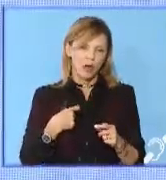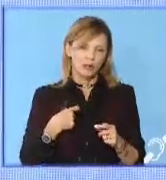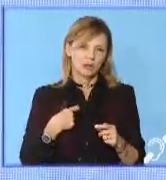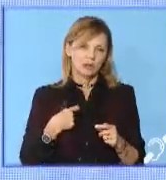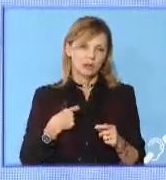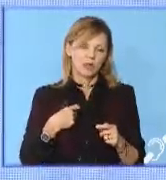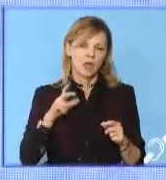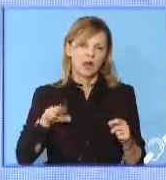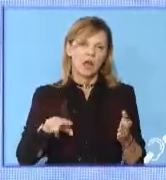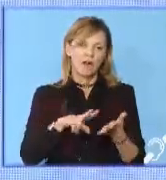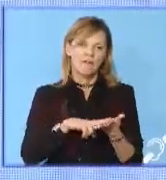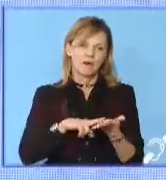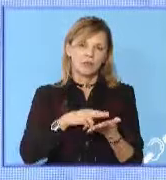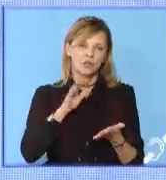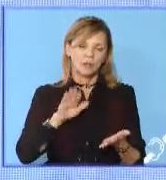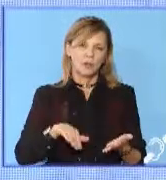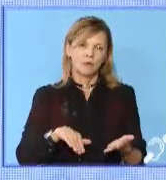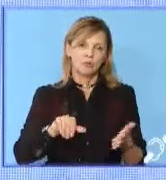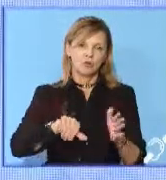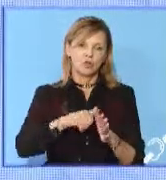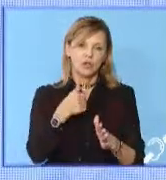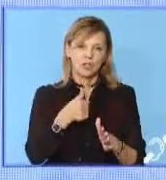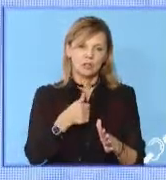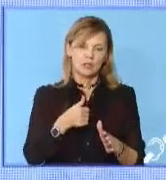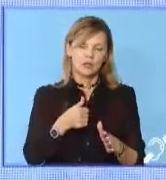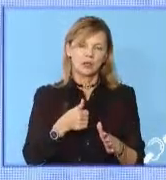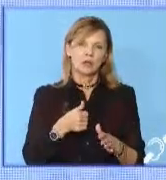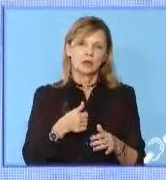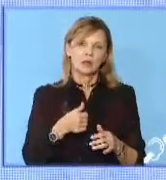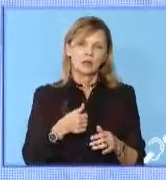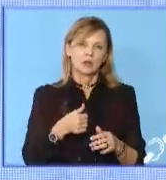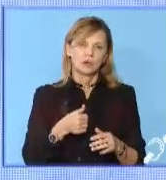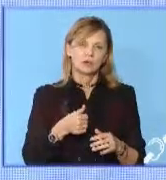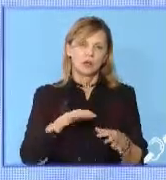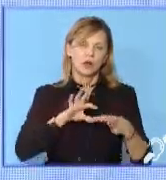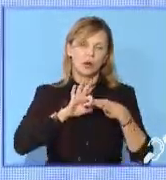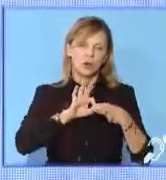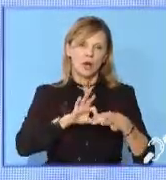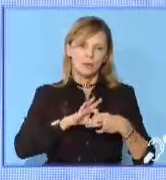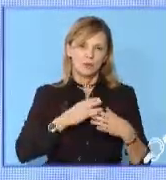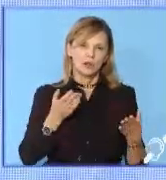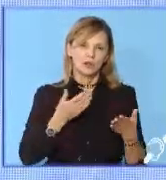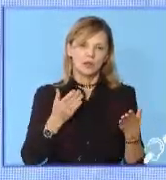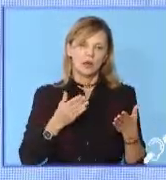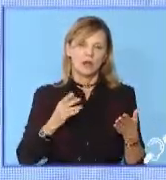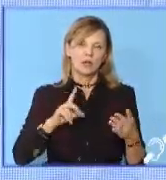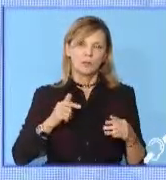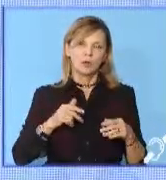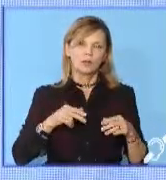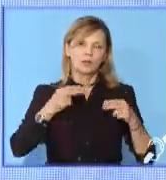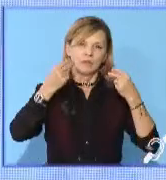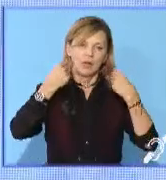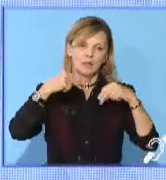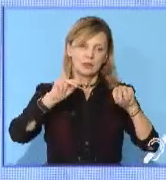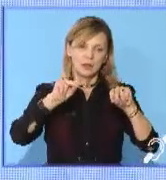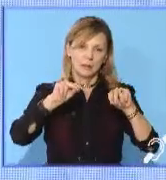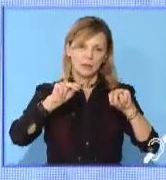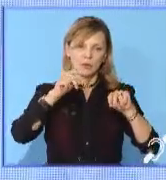La rândul cu Vâlcea am avut șansa unei astfel de colaborări, care cred că poate fi dată ca exemplu și